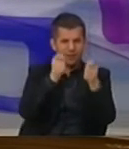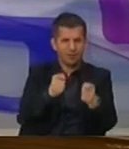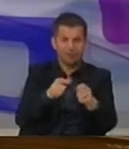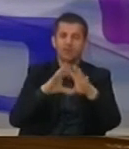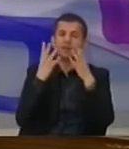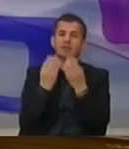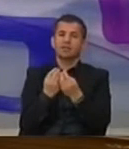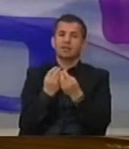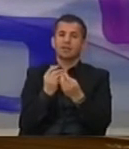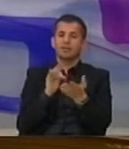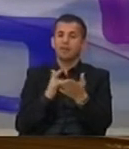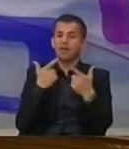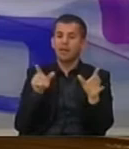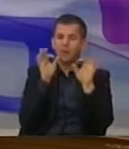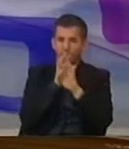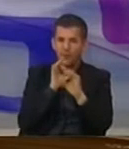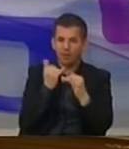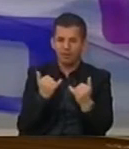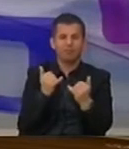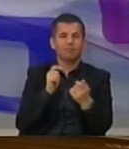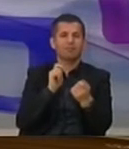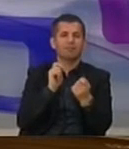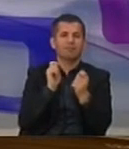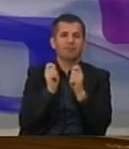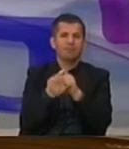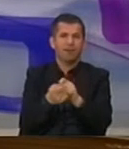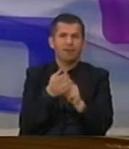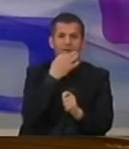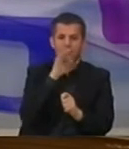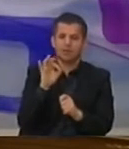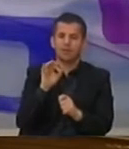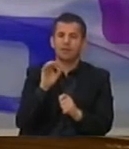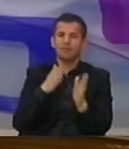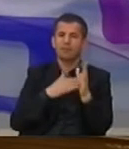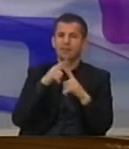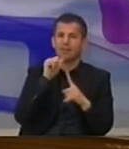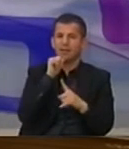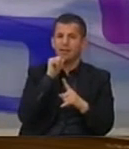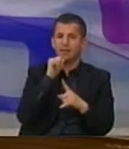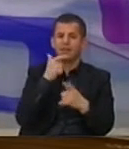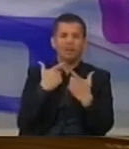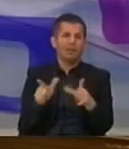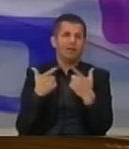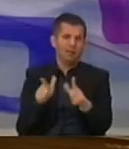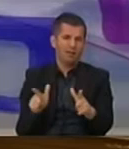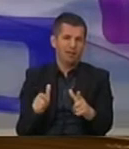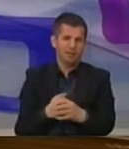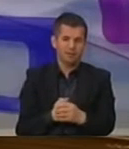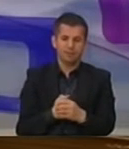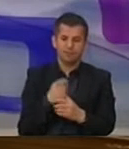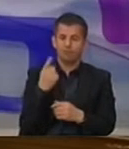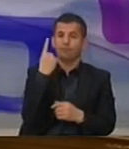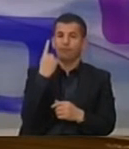gjitha pikat pa licenca gradualisht në kuadër të kapaciteteve që ka MTI-a po licencohen. Besojmë që kjo është